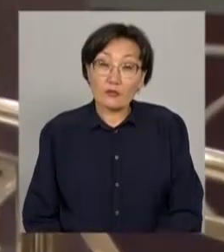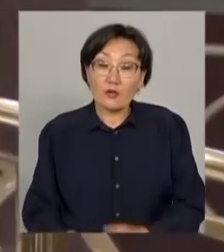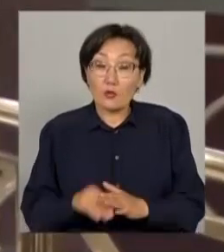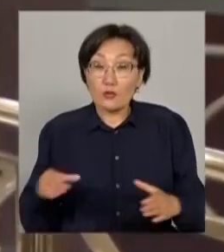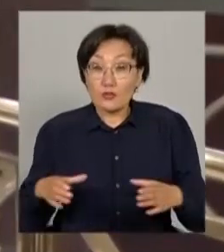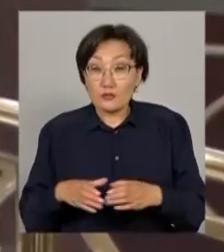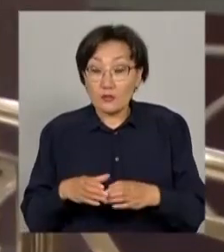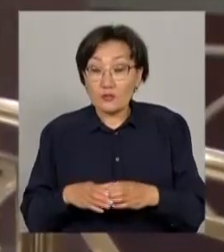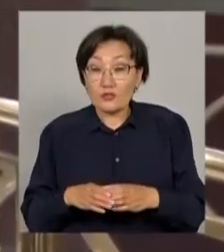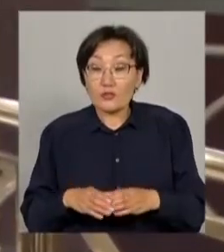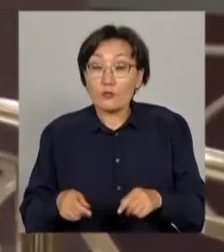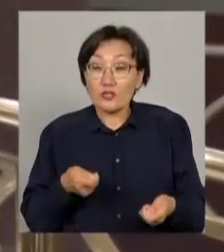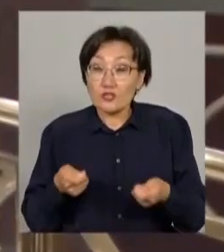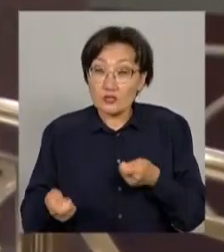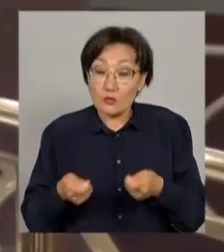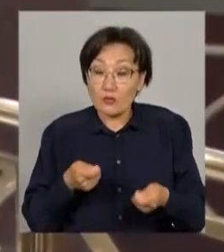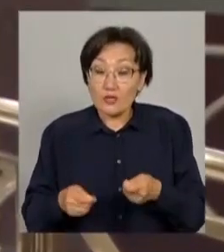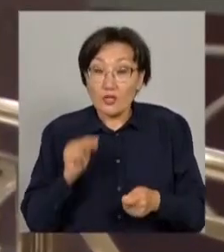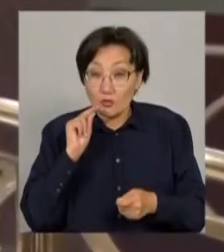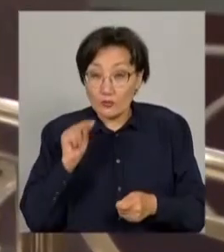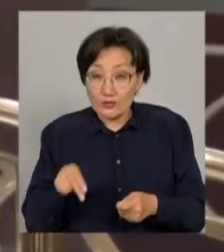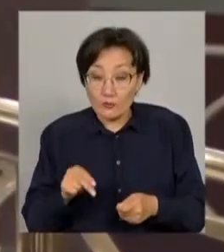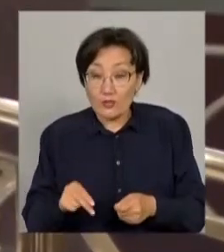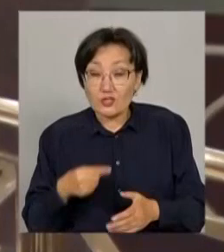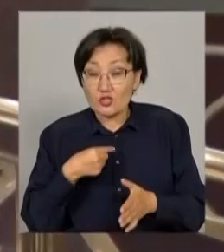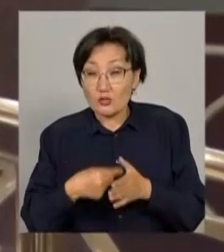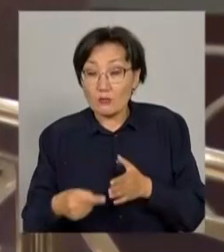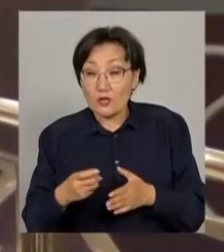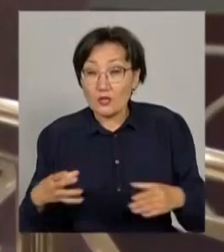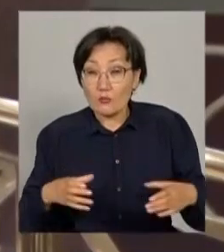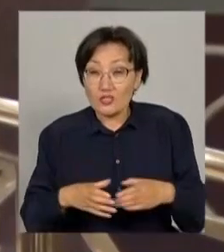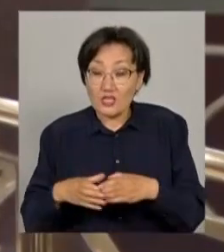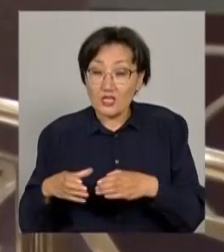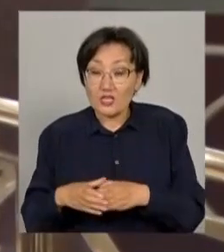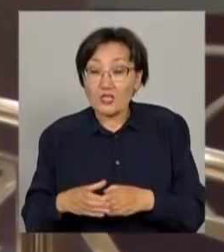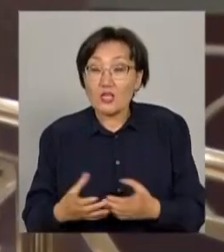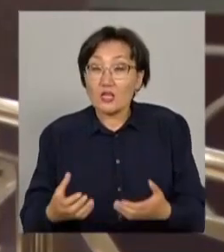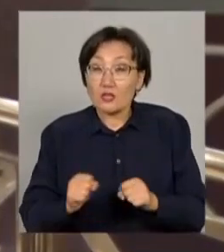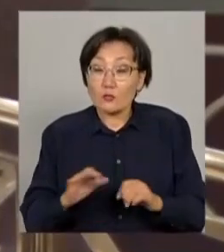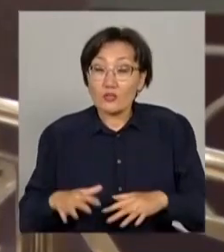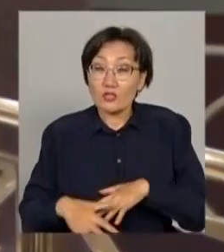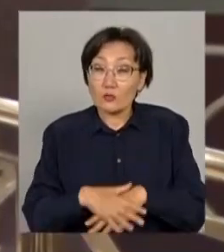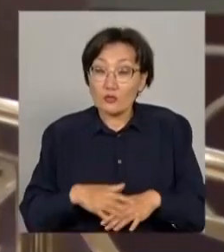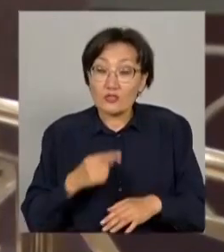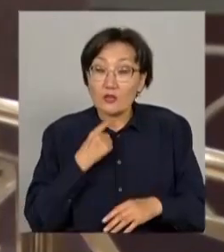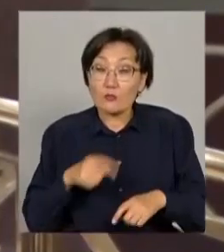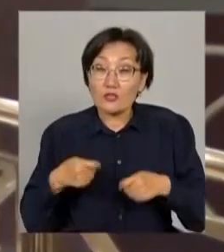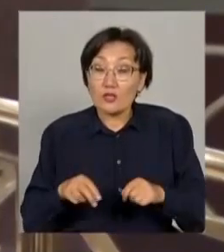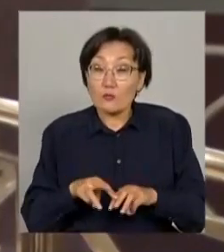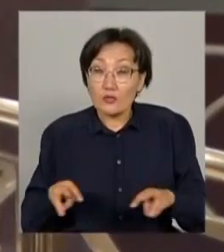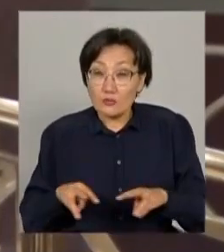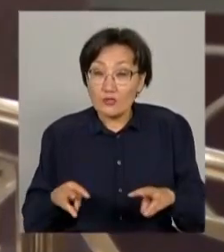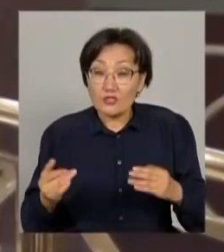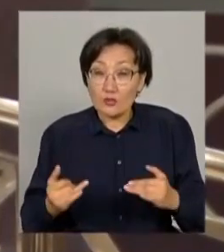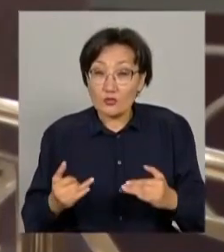Депутаттар үкімет мүшелерін қанша сынап, ескерту айтып, тіпті бірнеше партия есепті қабылдамаса да, көпшілік дауыс беру арқылы министрлердің есебі